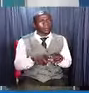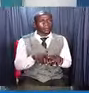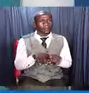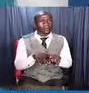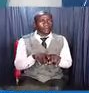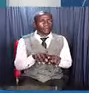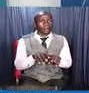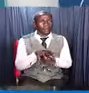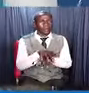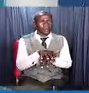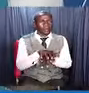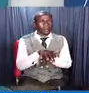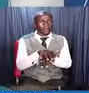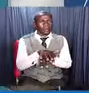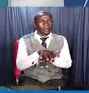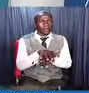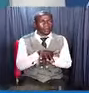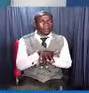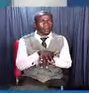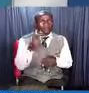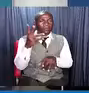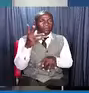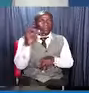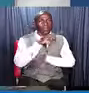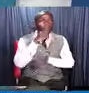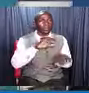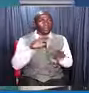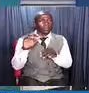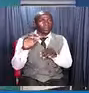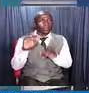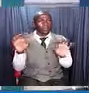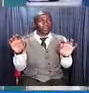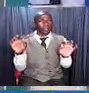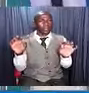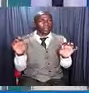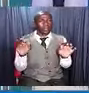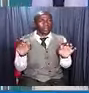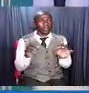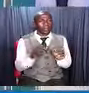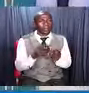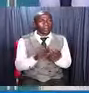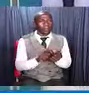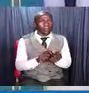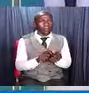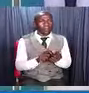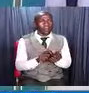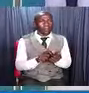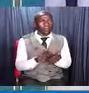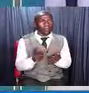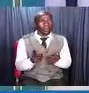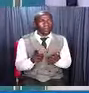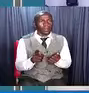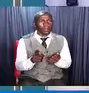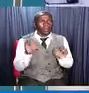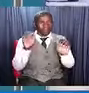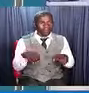We have the sardines. Siku ya ine hajaenda. On the fourth day, they are still around. Hata mahindi yana lemewa na